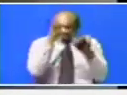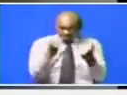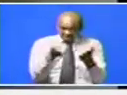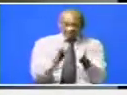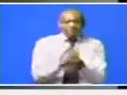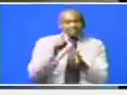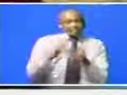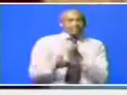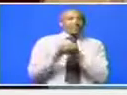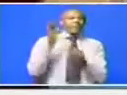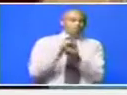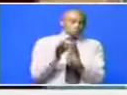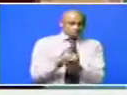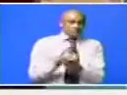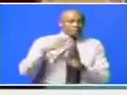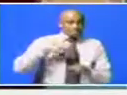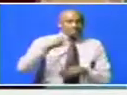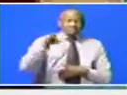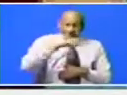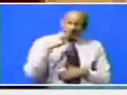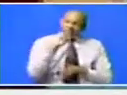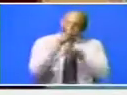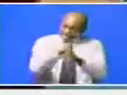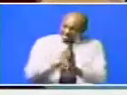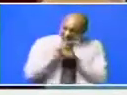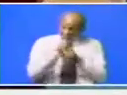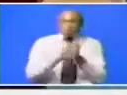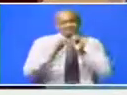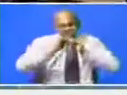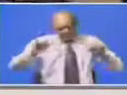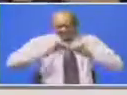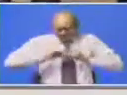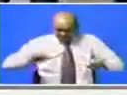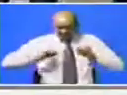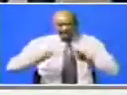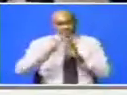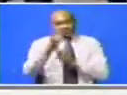are really helping much. Wakazi wameombwa kuchukua tahadhari na kuzingatia usafi pamoja